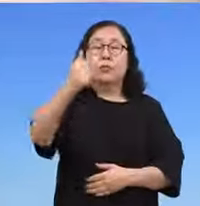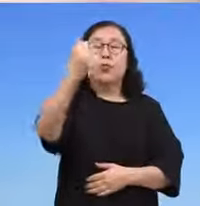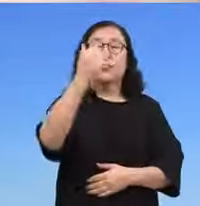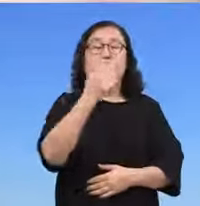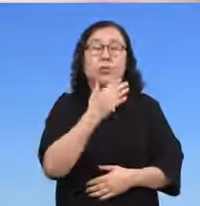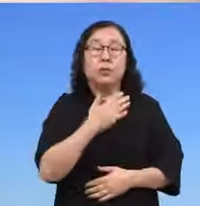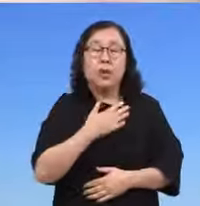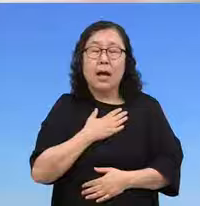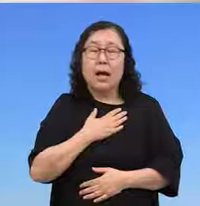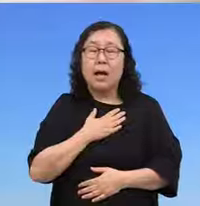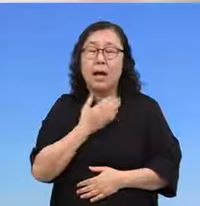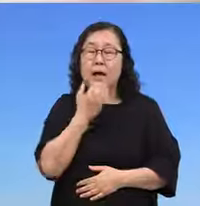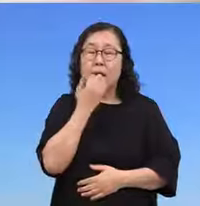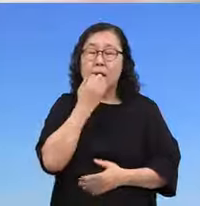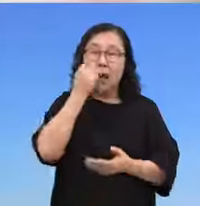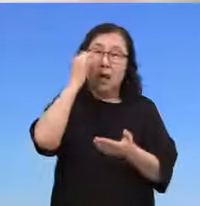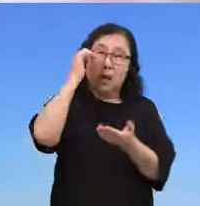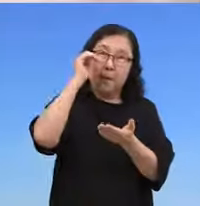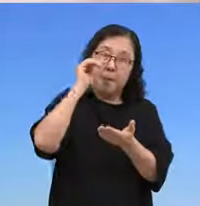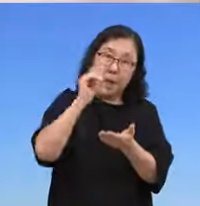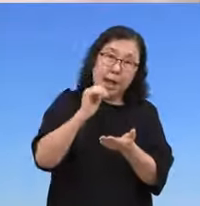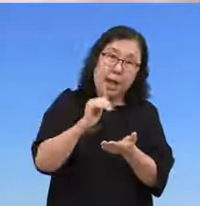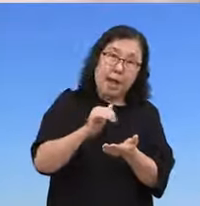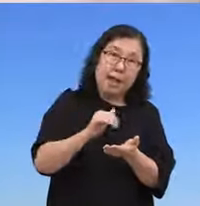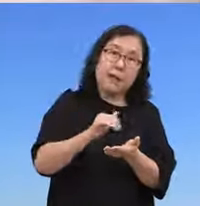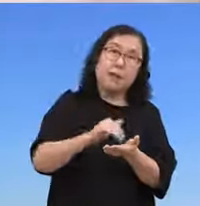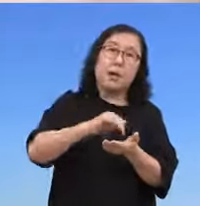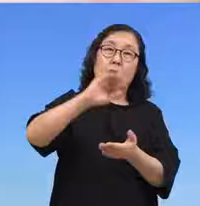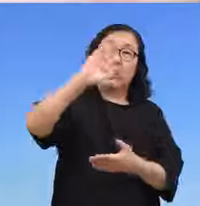주는 나의 반석이시며